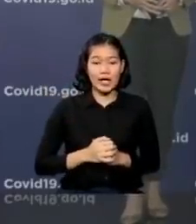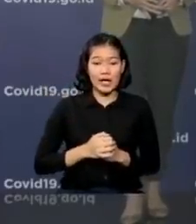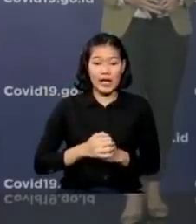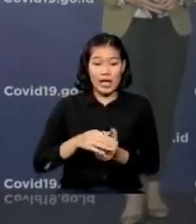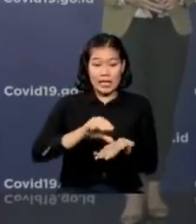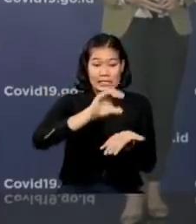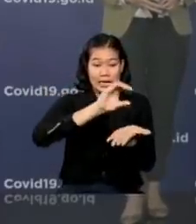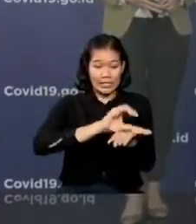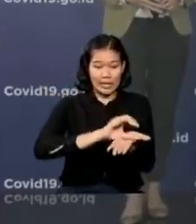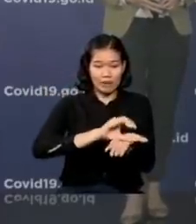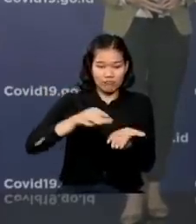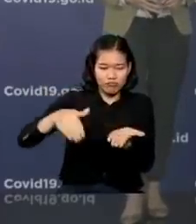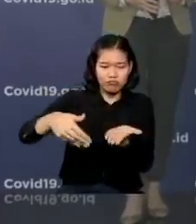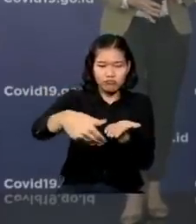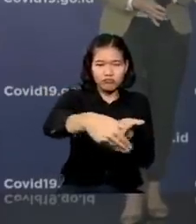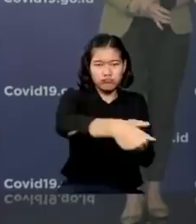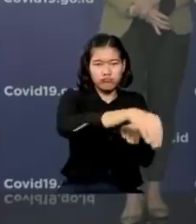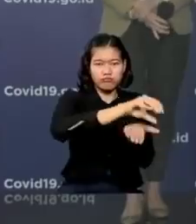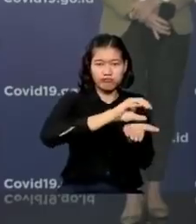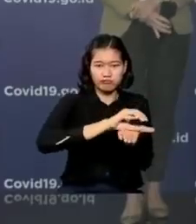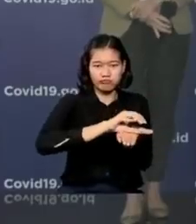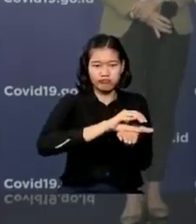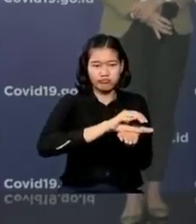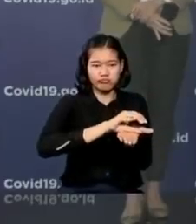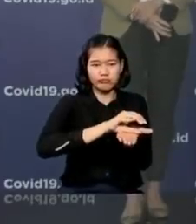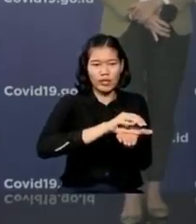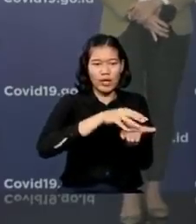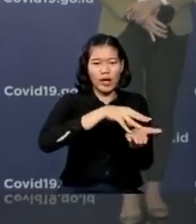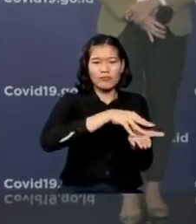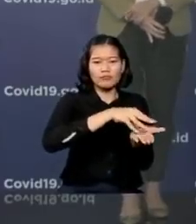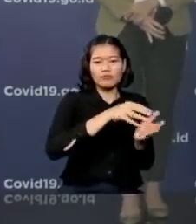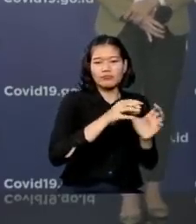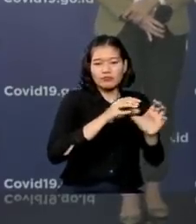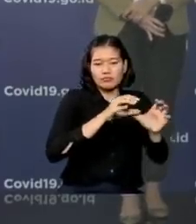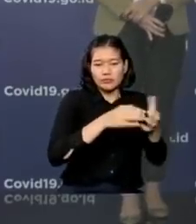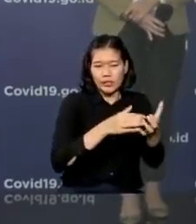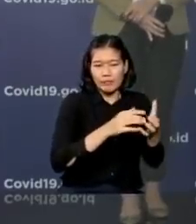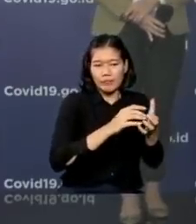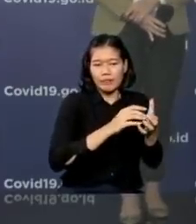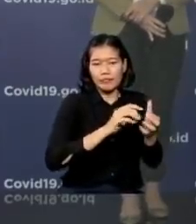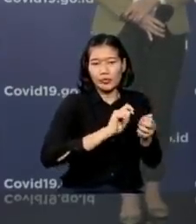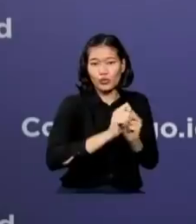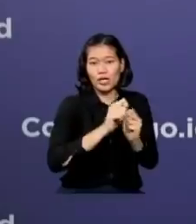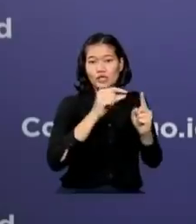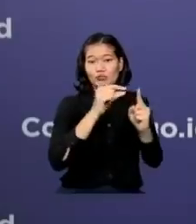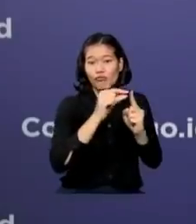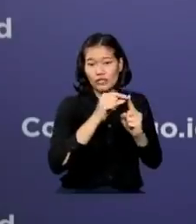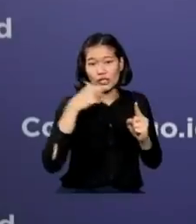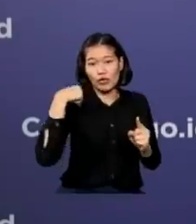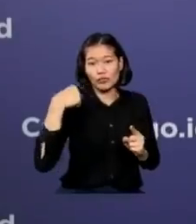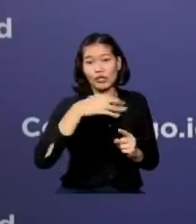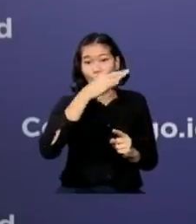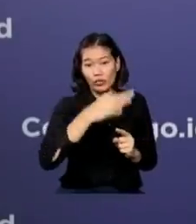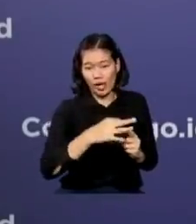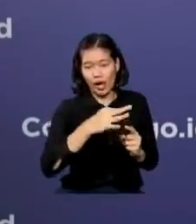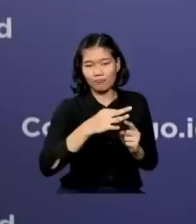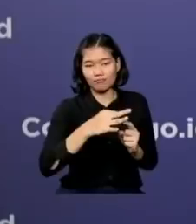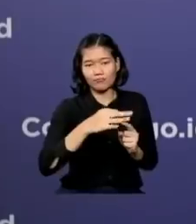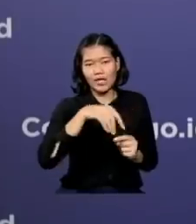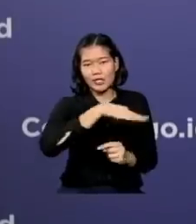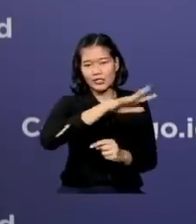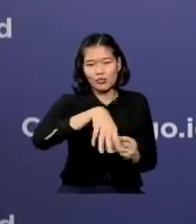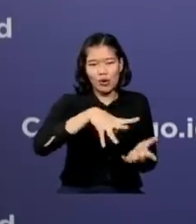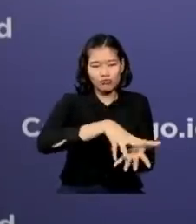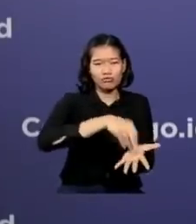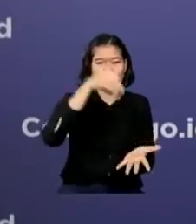kita kumpulkan dari gugus tugas tingkat kabupaten-kota strusnya ke provinsi dan ke